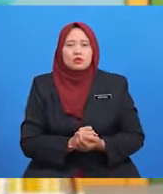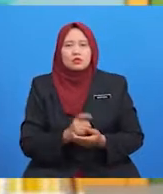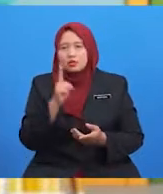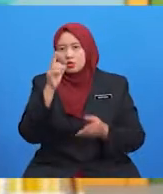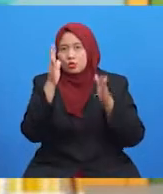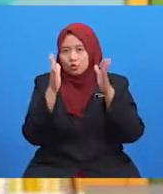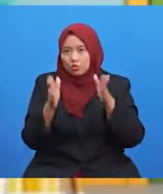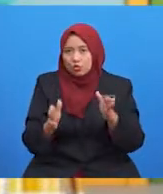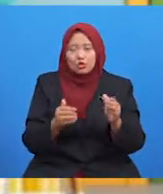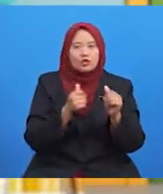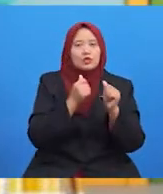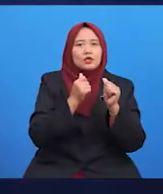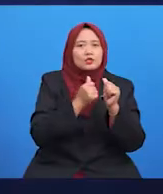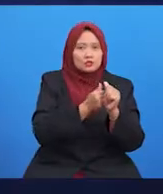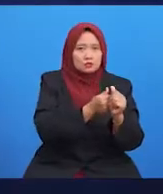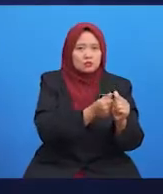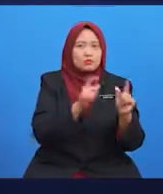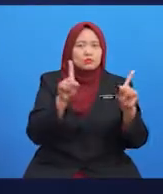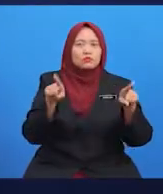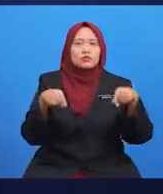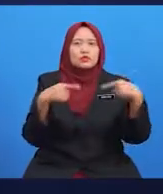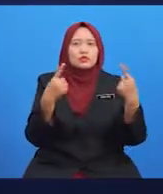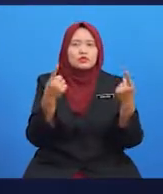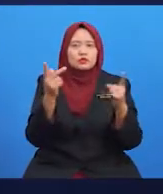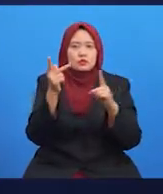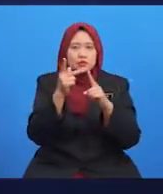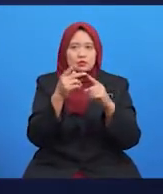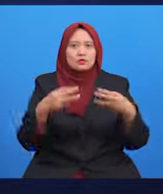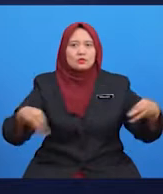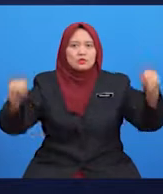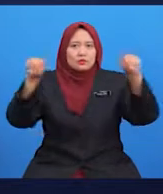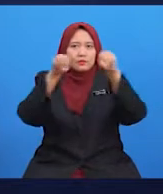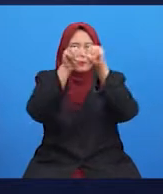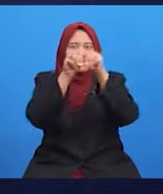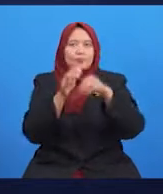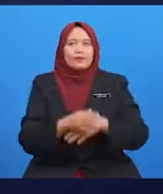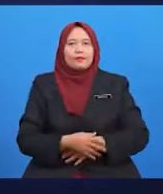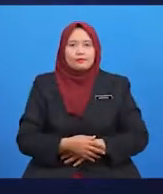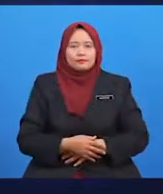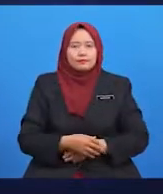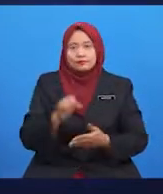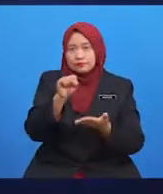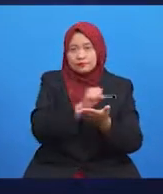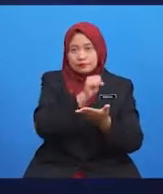Sajak tersebut ialah Seorang Jemaah karya A. Wahab Ali.